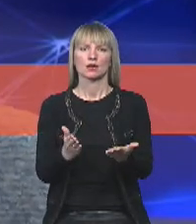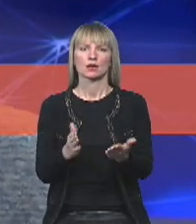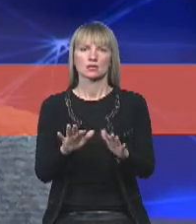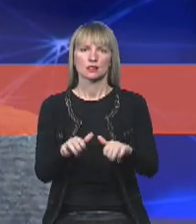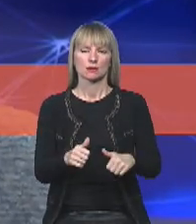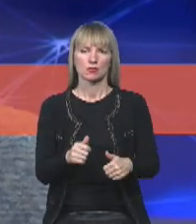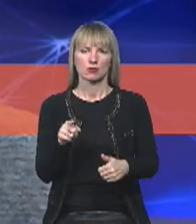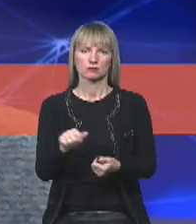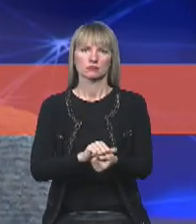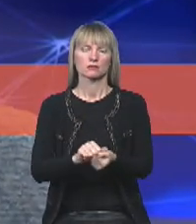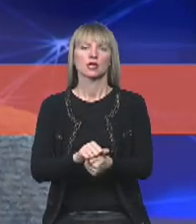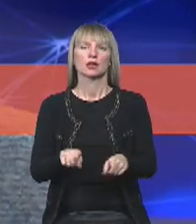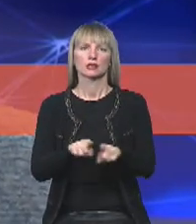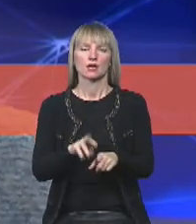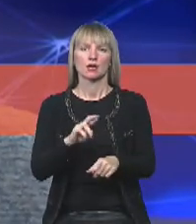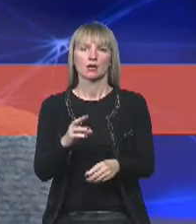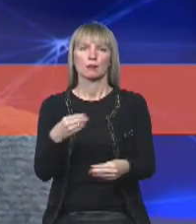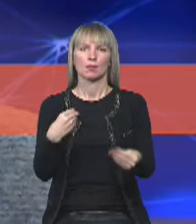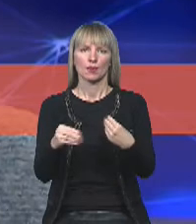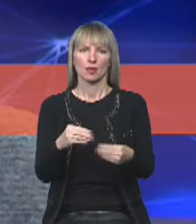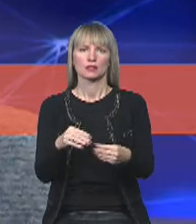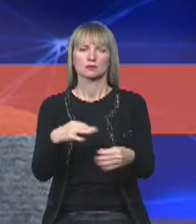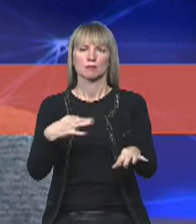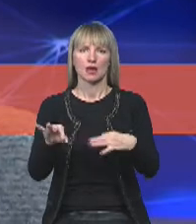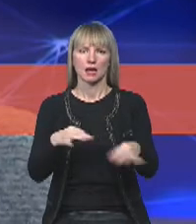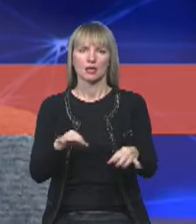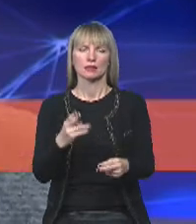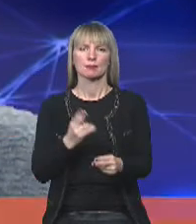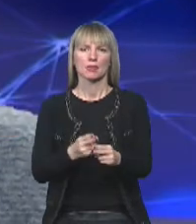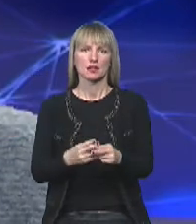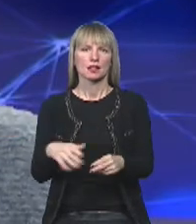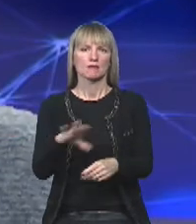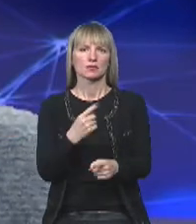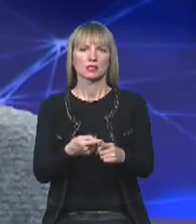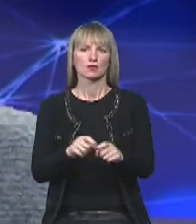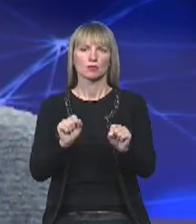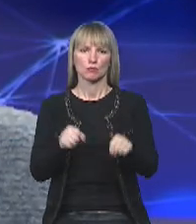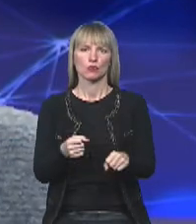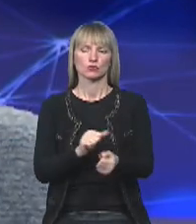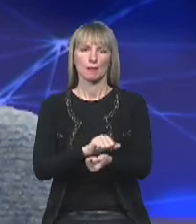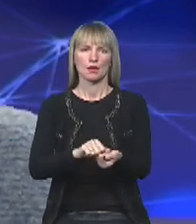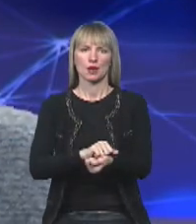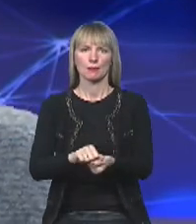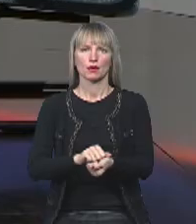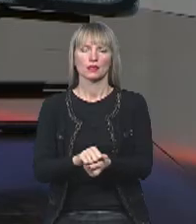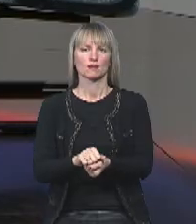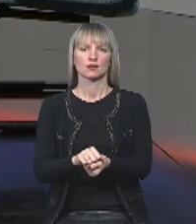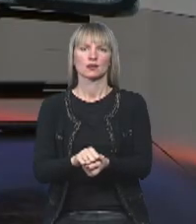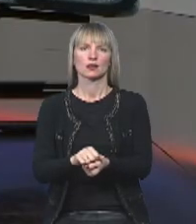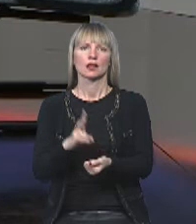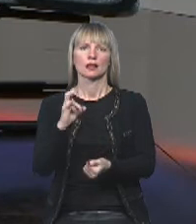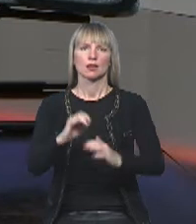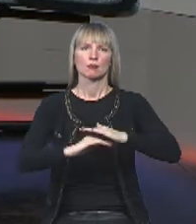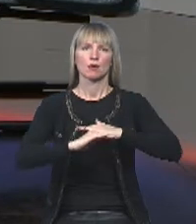попадает. Так же, как пластик, целлофан, бумагу, металл, все это можно перерабатывать неоднократно. Угу. На